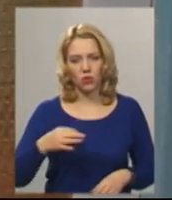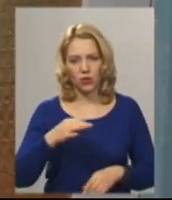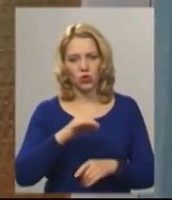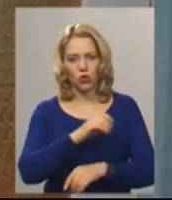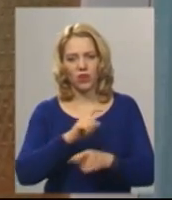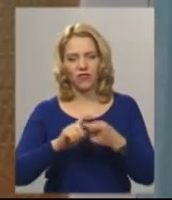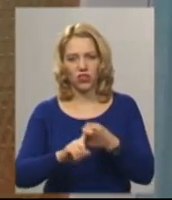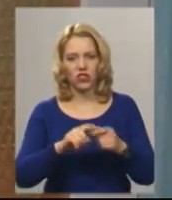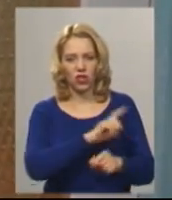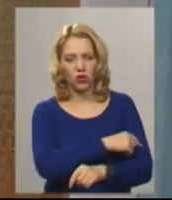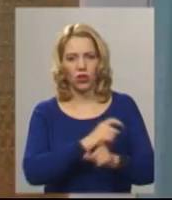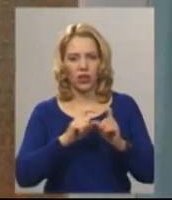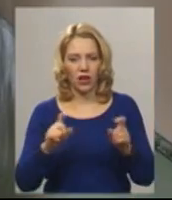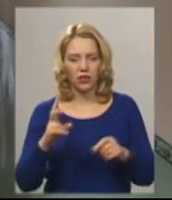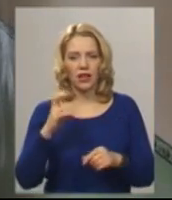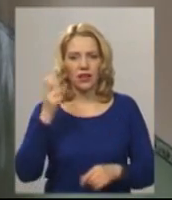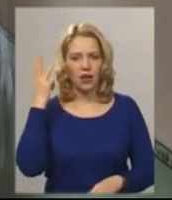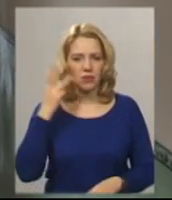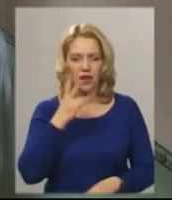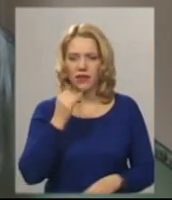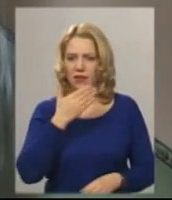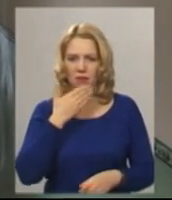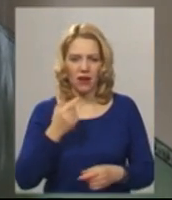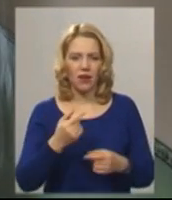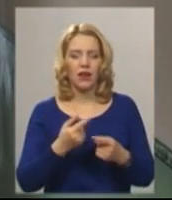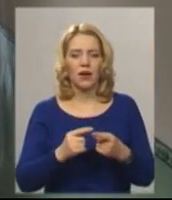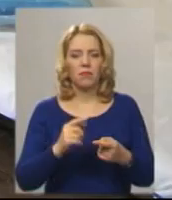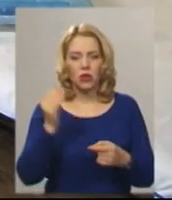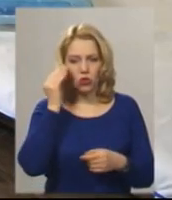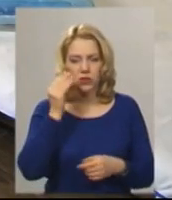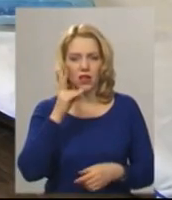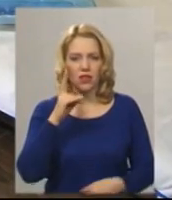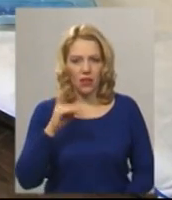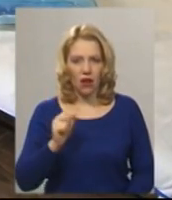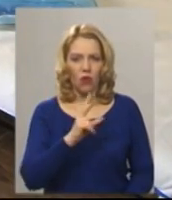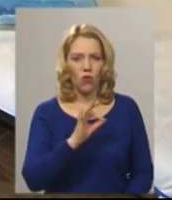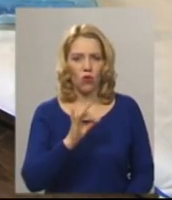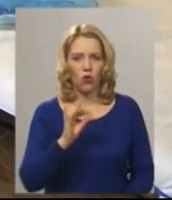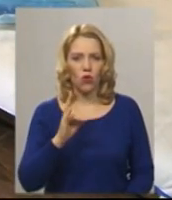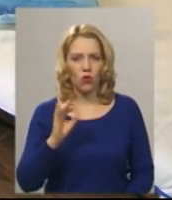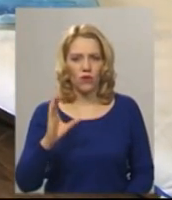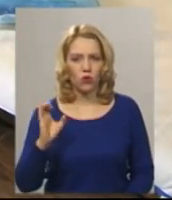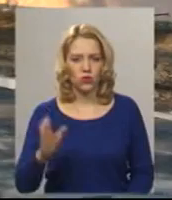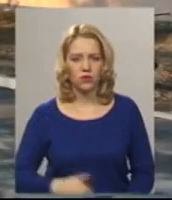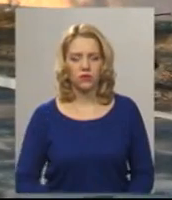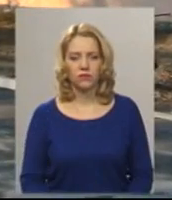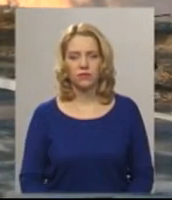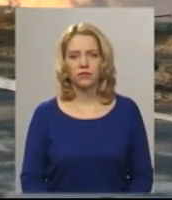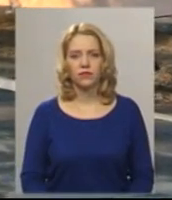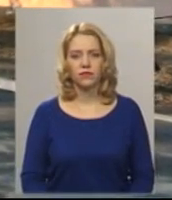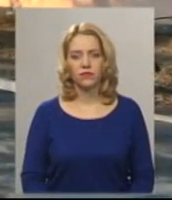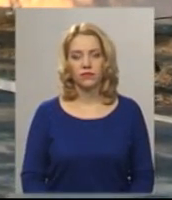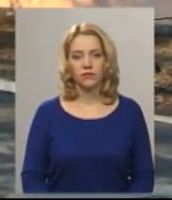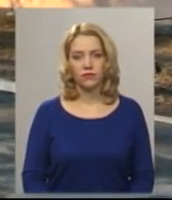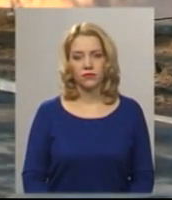на Хмельниччині не було виявлено жодної підозри на коронавірус. Неля Шпулак, Катерина Шевчук, Іван Мовчан, Юрій Чорний. Новини на